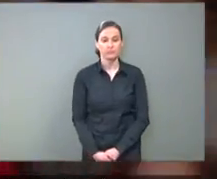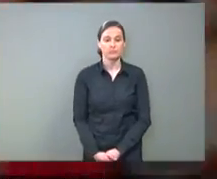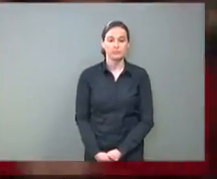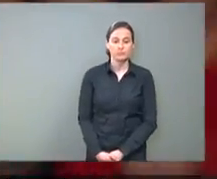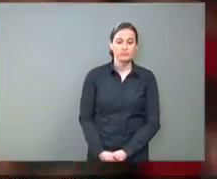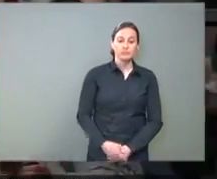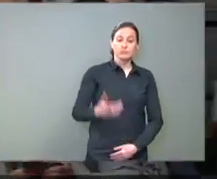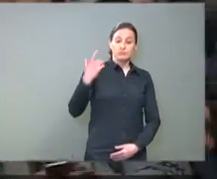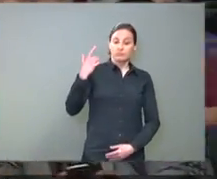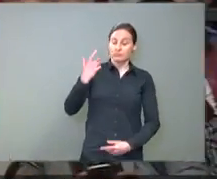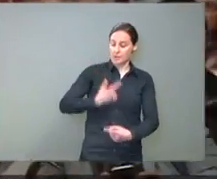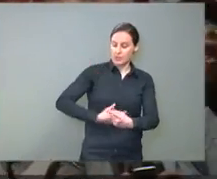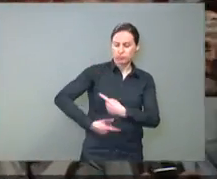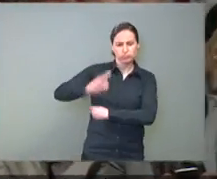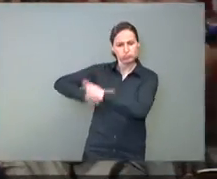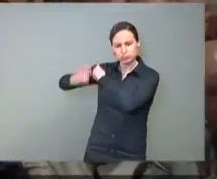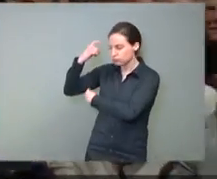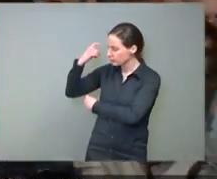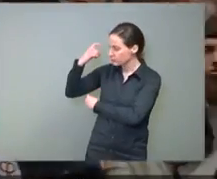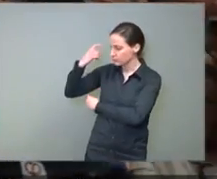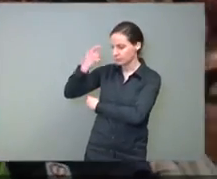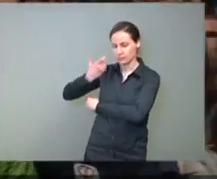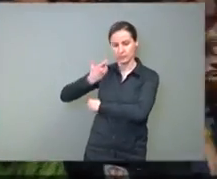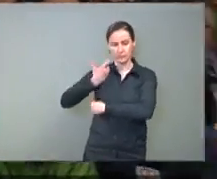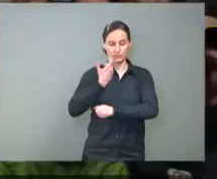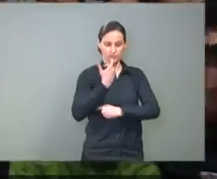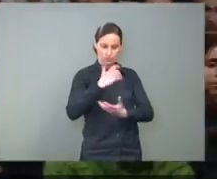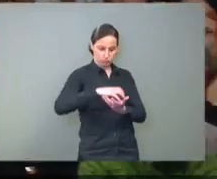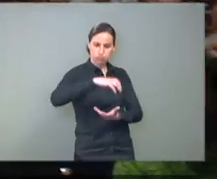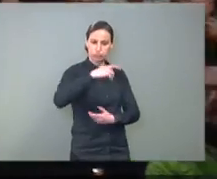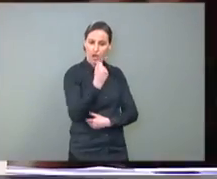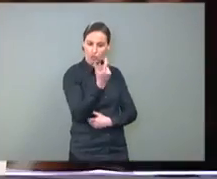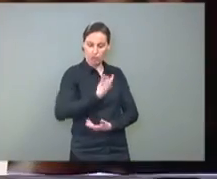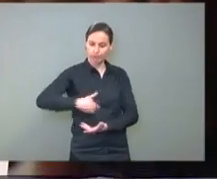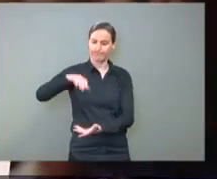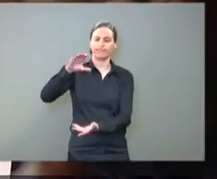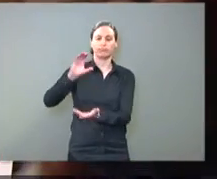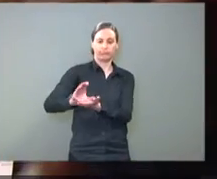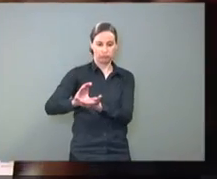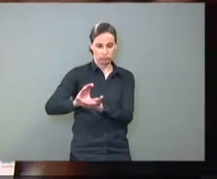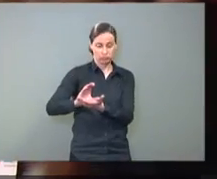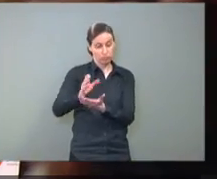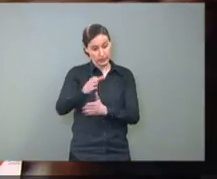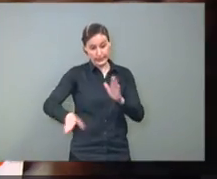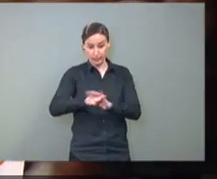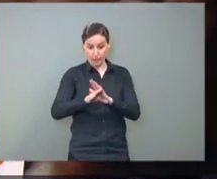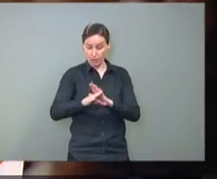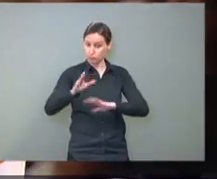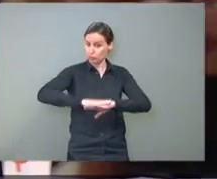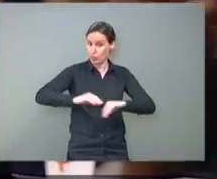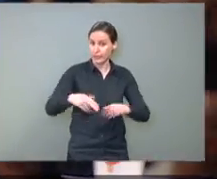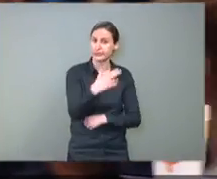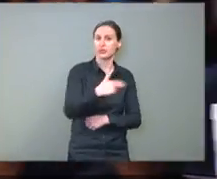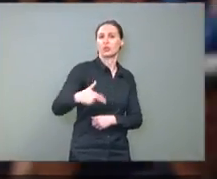C'était un capitalisme national, il était impérialiste, et il est devenu transnational. C'est-à-dire